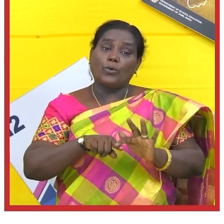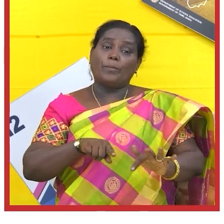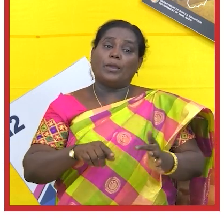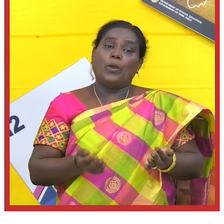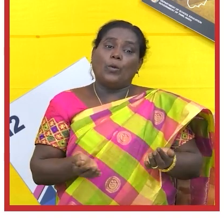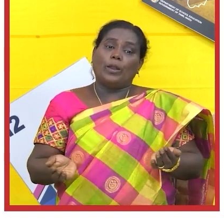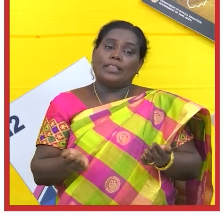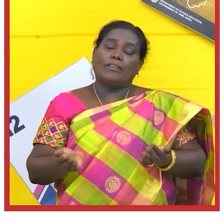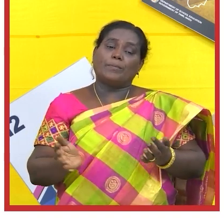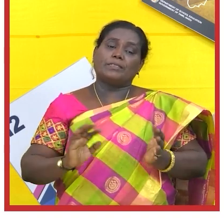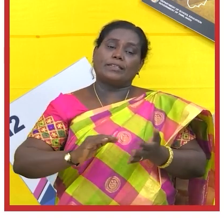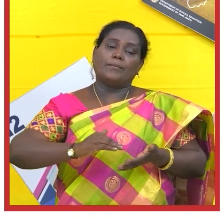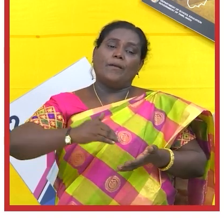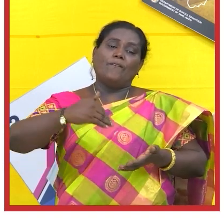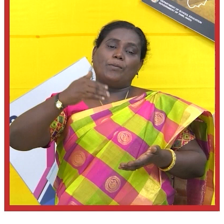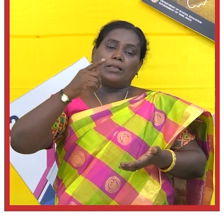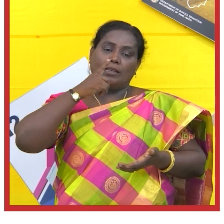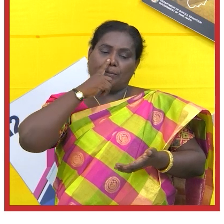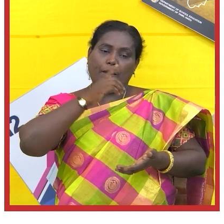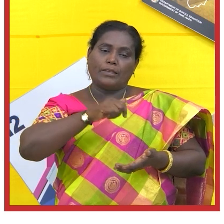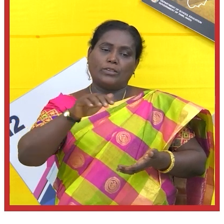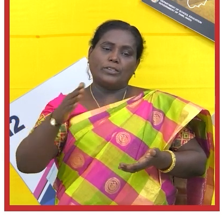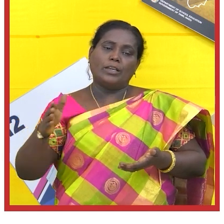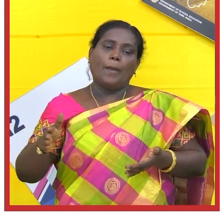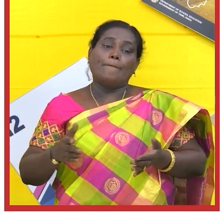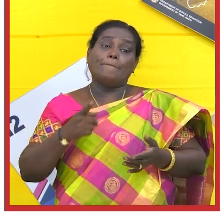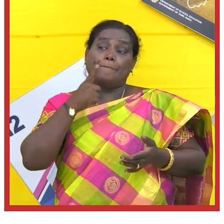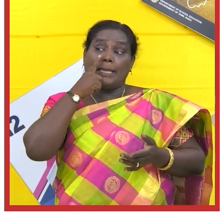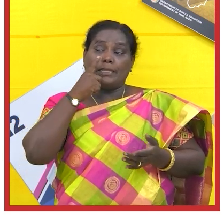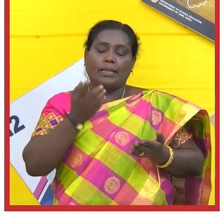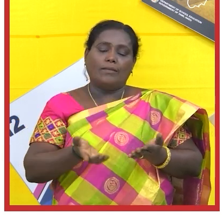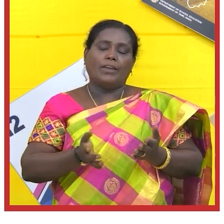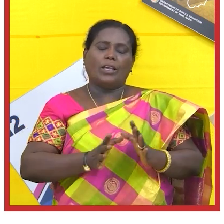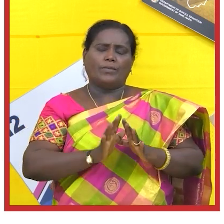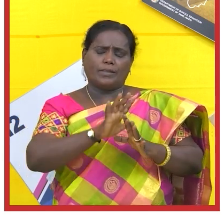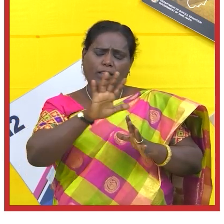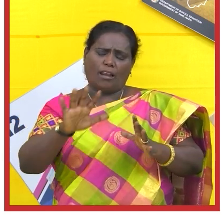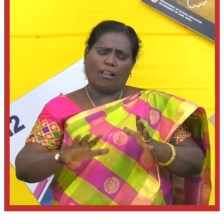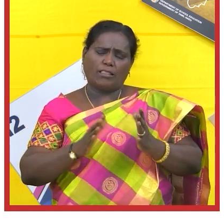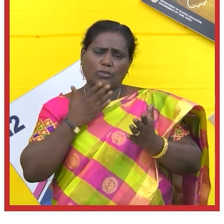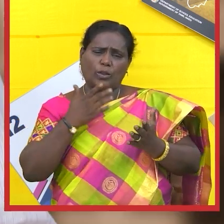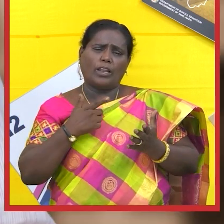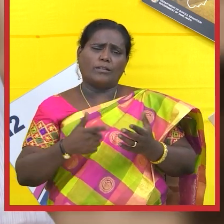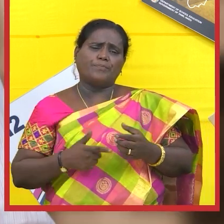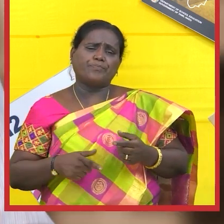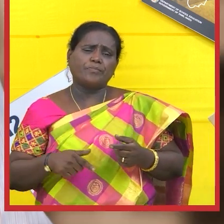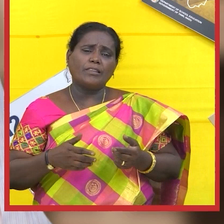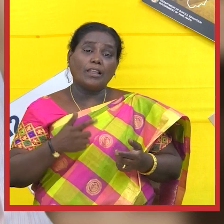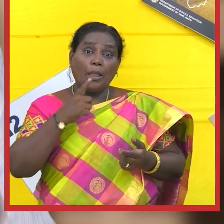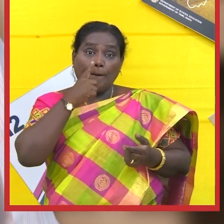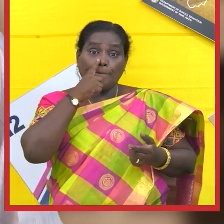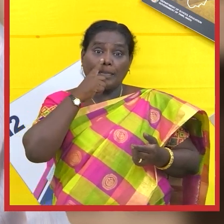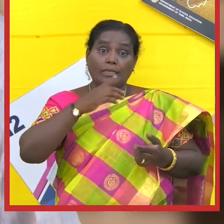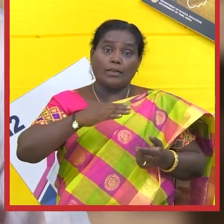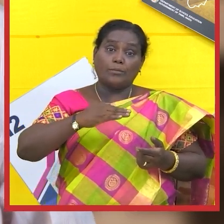வாழ்வில் பெண்களினுடைய பங்களிப்பு, பெண் கல்வி ஆகியவற்றை நாம் சொல்லலாம். அதேபோல் இந்த பெண்கள்